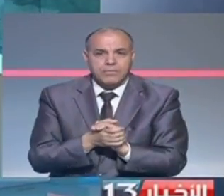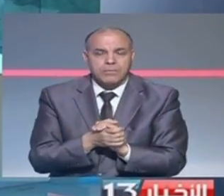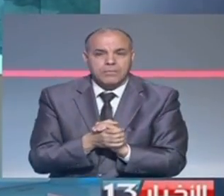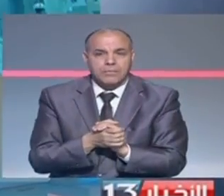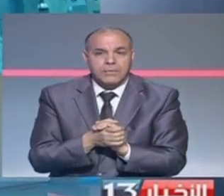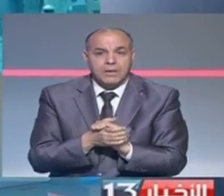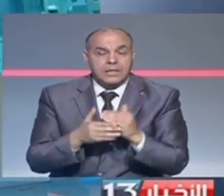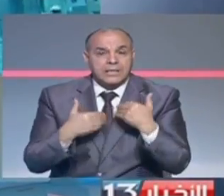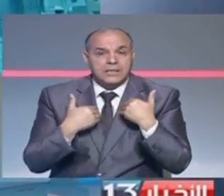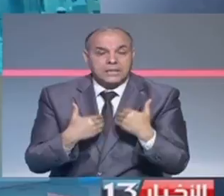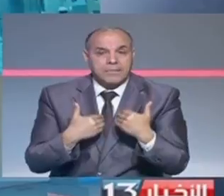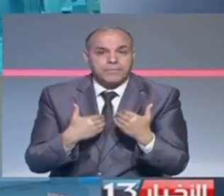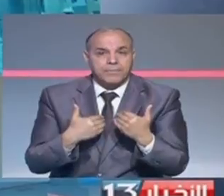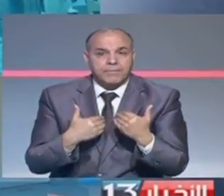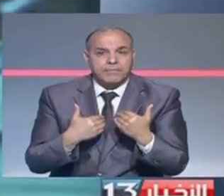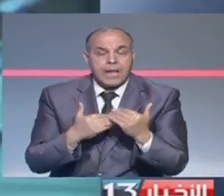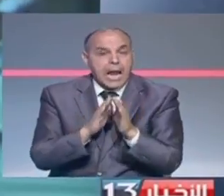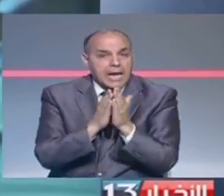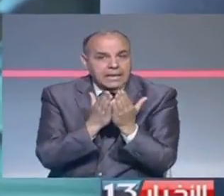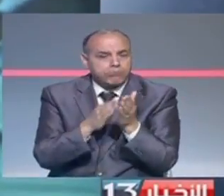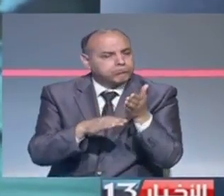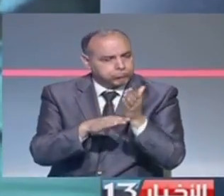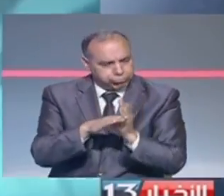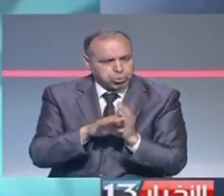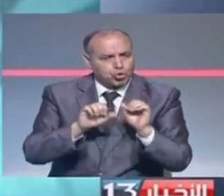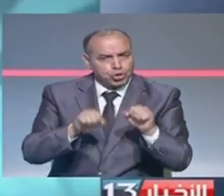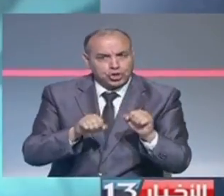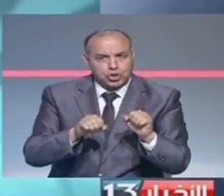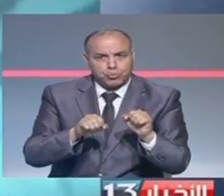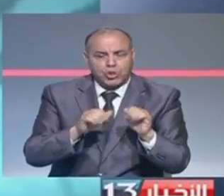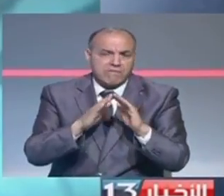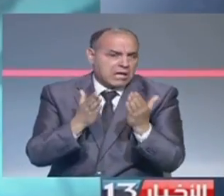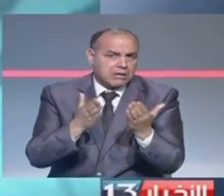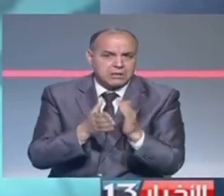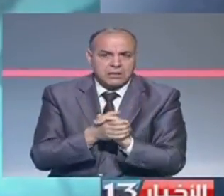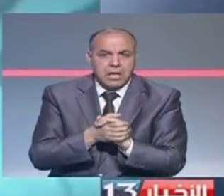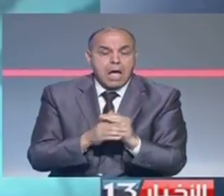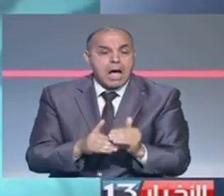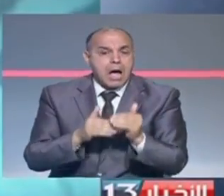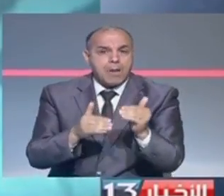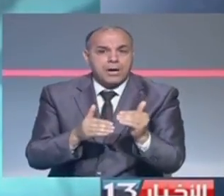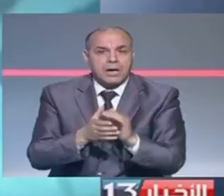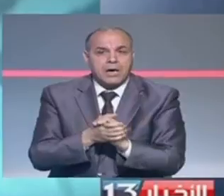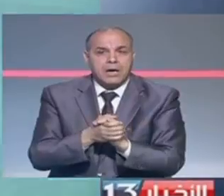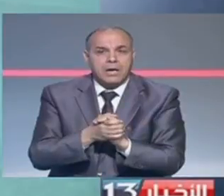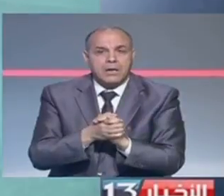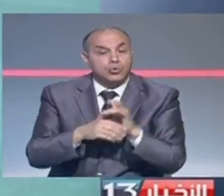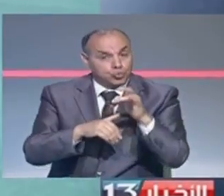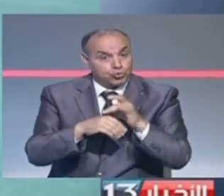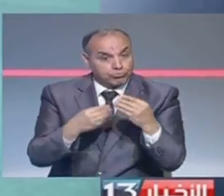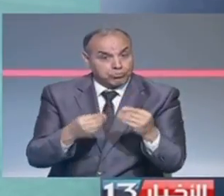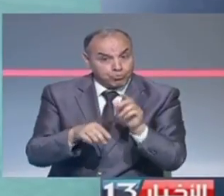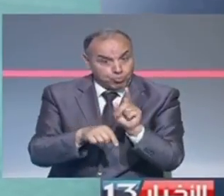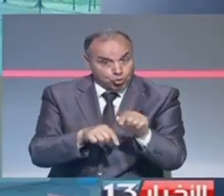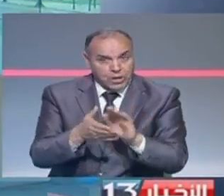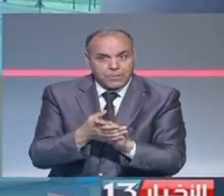تجعله تجعل الكتاب متاحا لك وانت عنه ترك الاثر اه